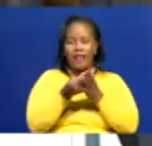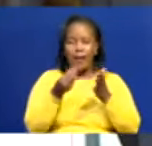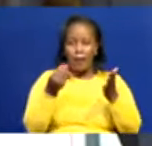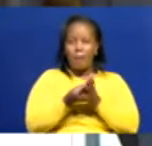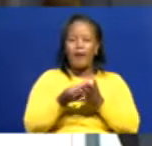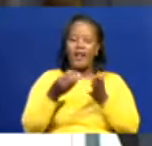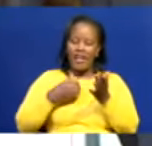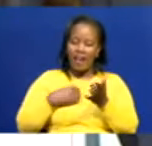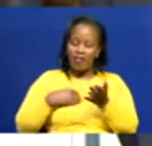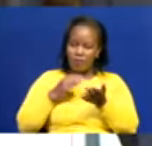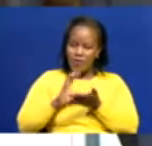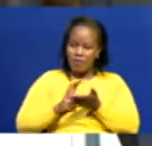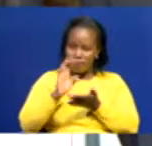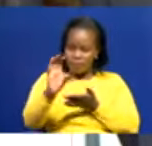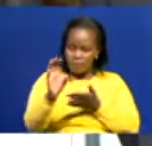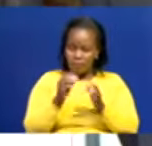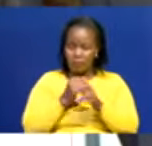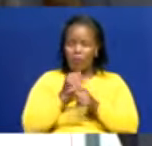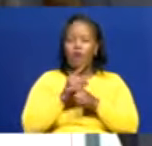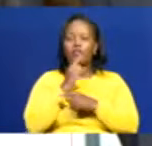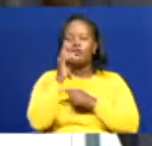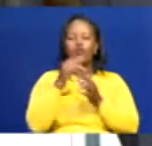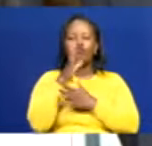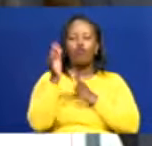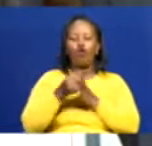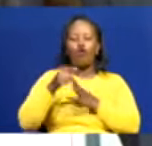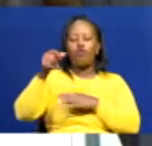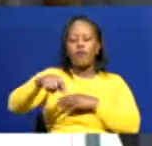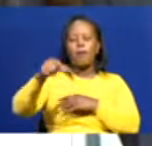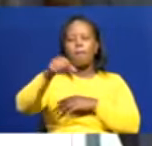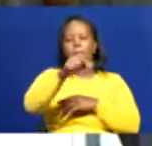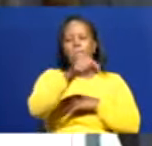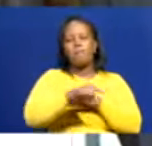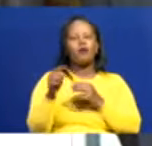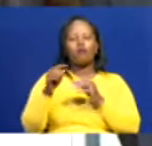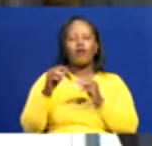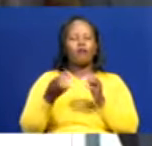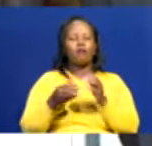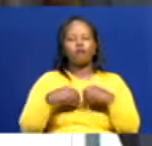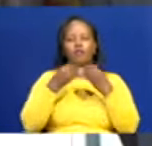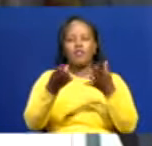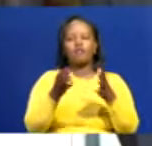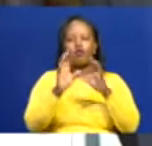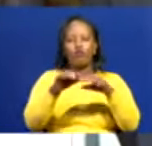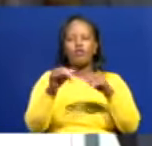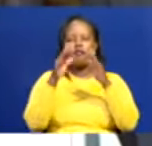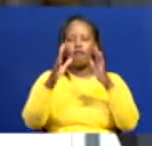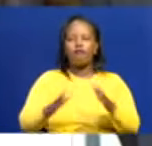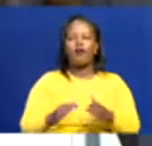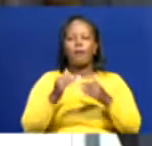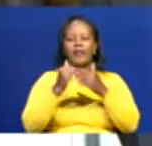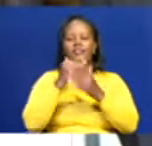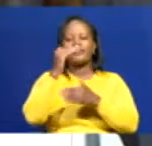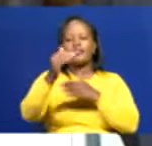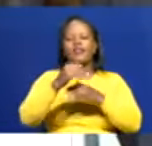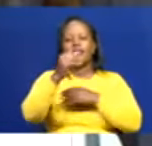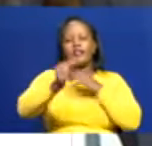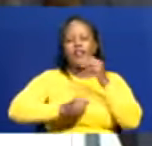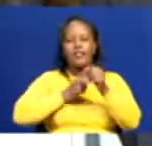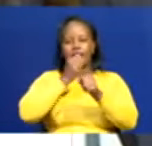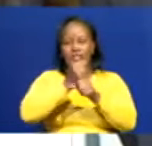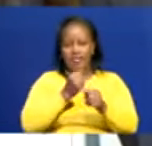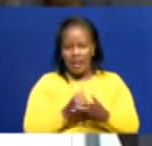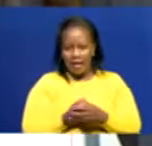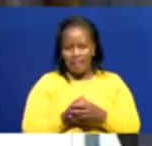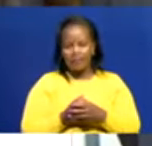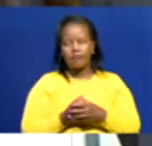kwamba tunaongeza mambo ya mbegu na mbolea kwa wakulima wetu mwaka unaokuja. Jambo